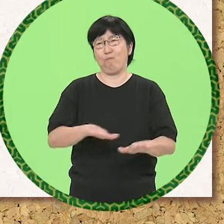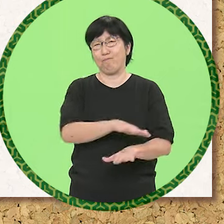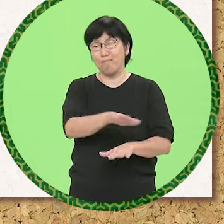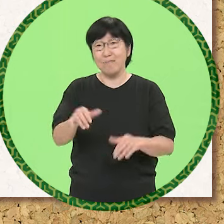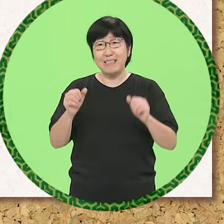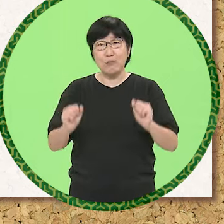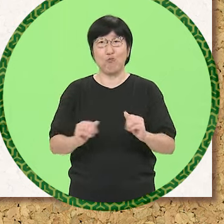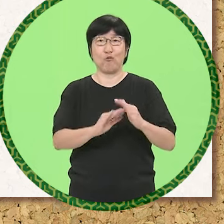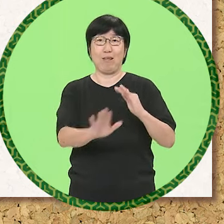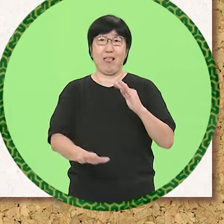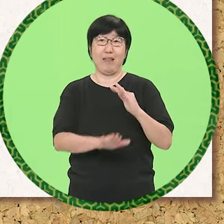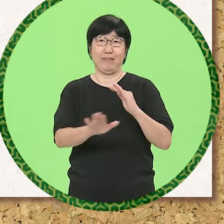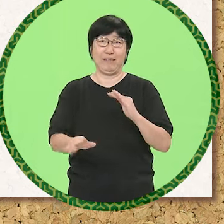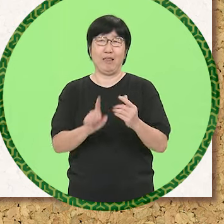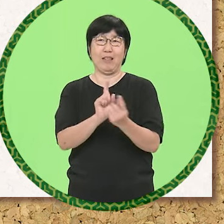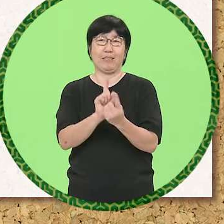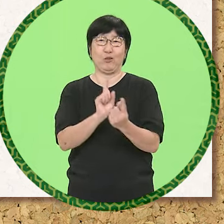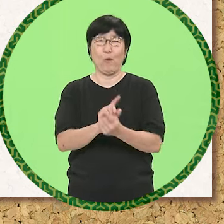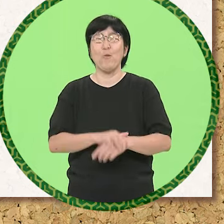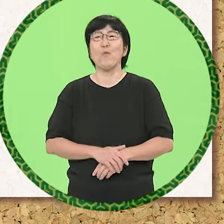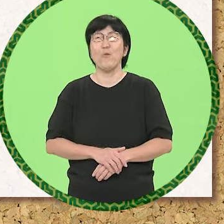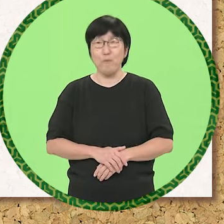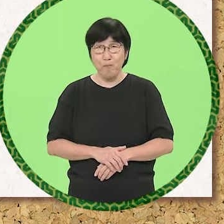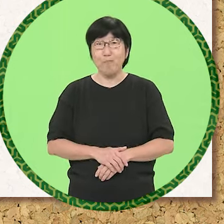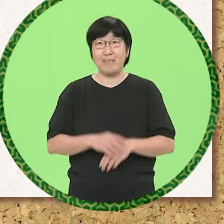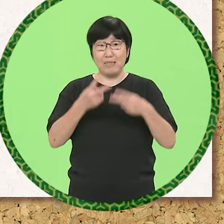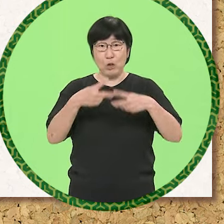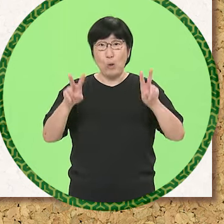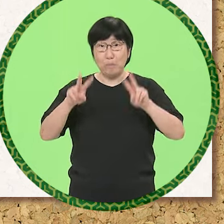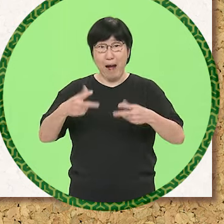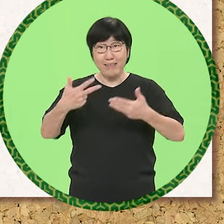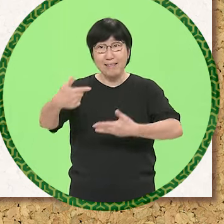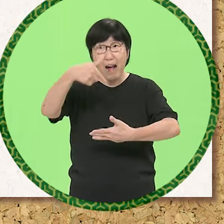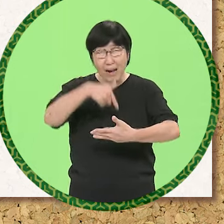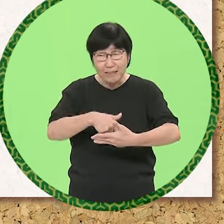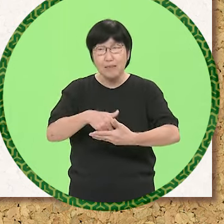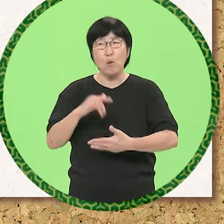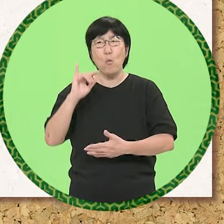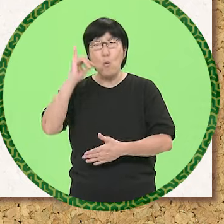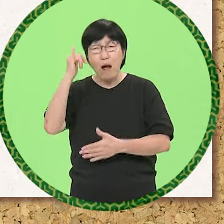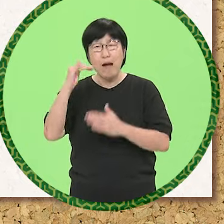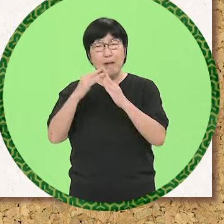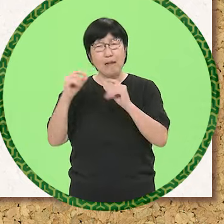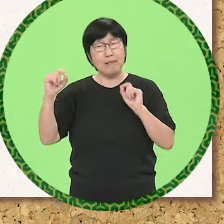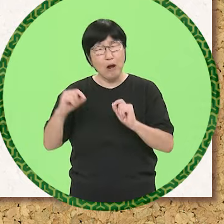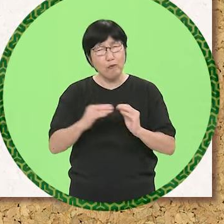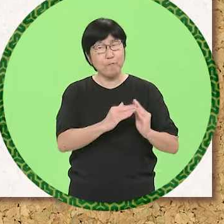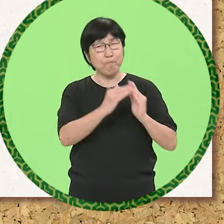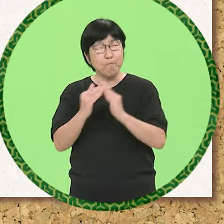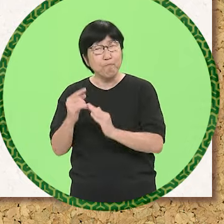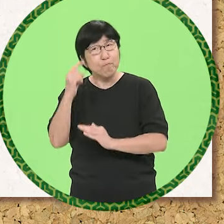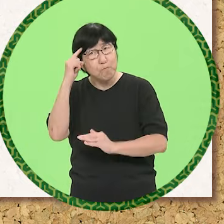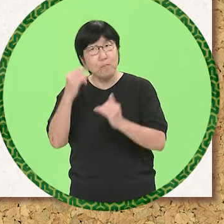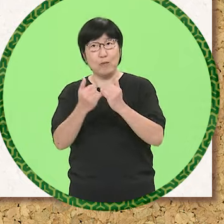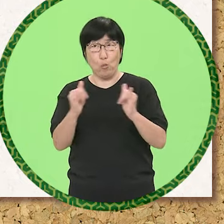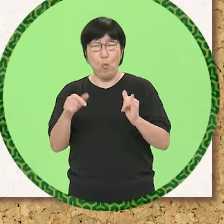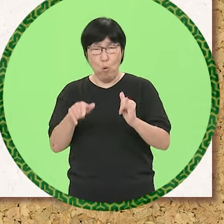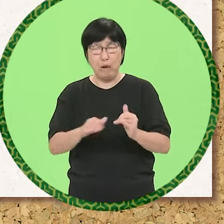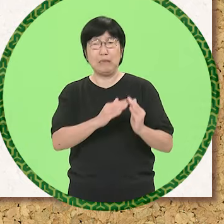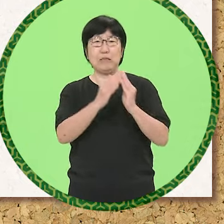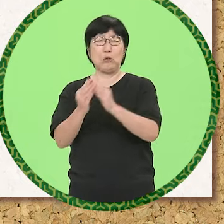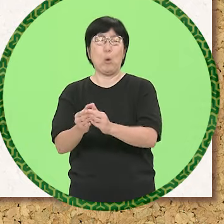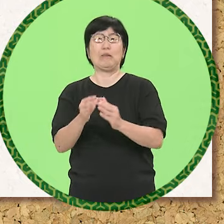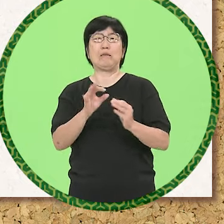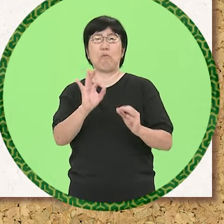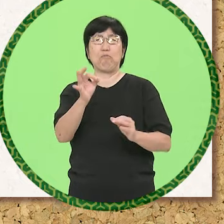いる世帯が広島市内の親元近くに住み替えて同居または近居を始める場合、引っ越し費用等の